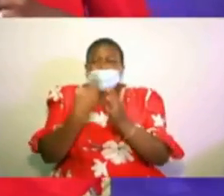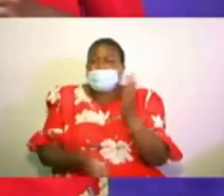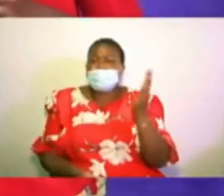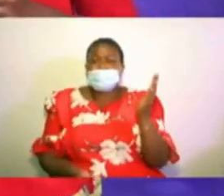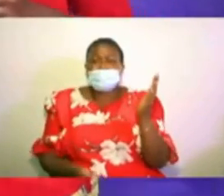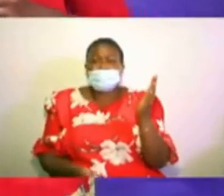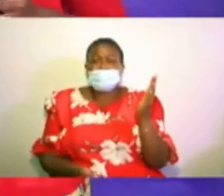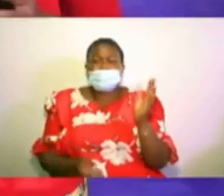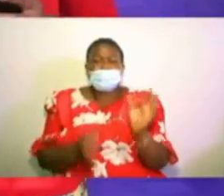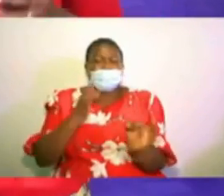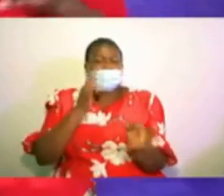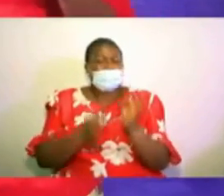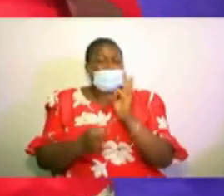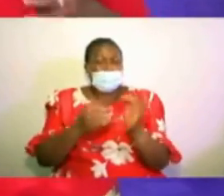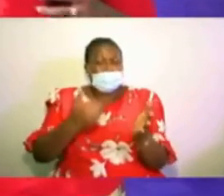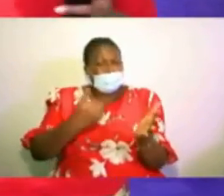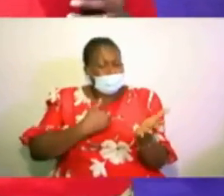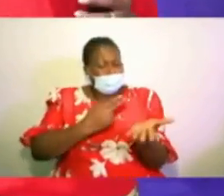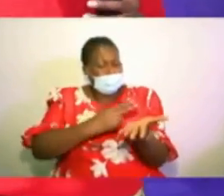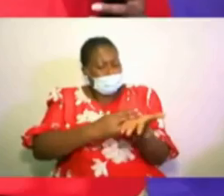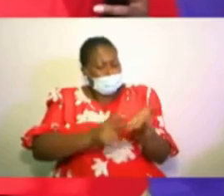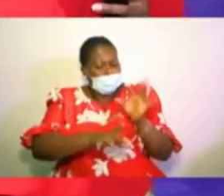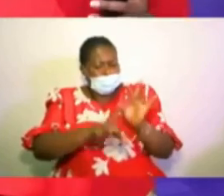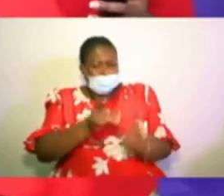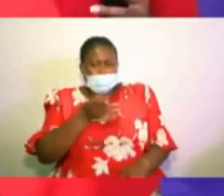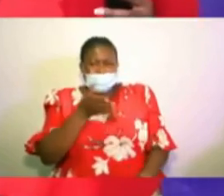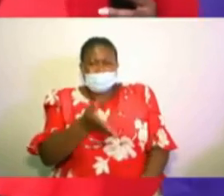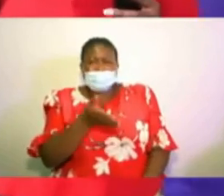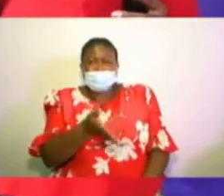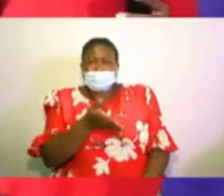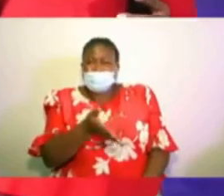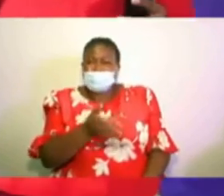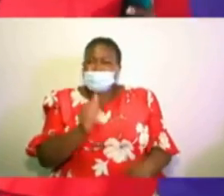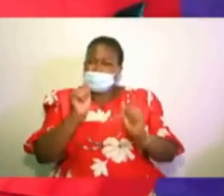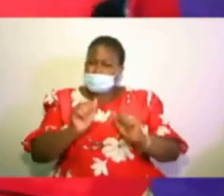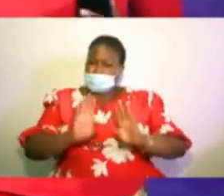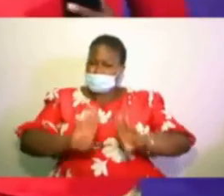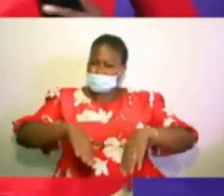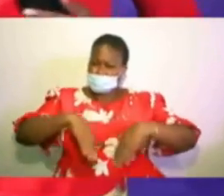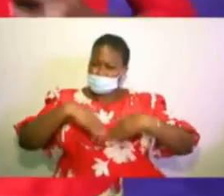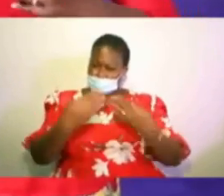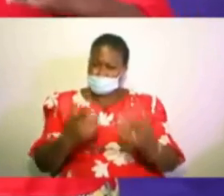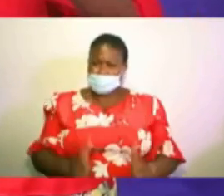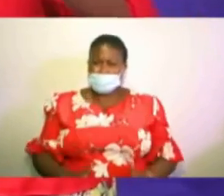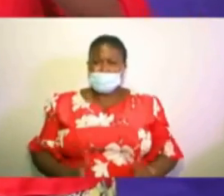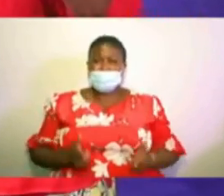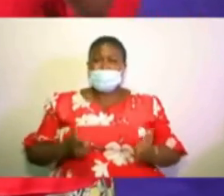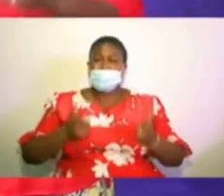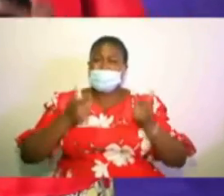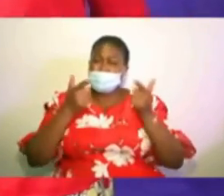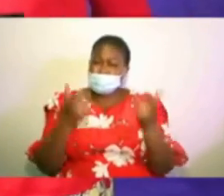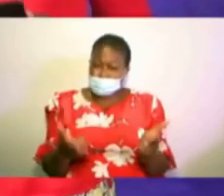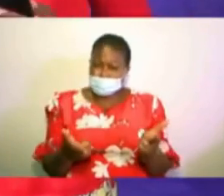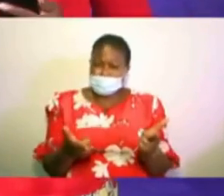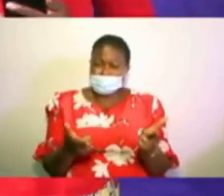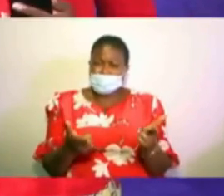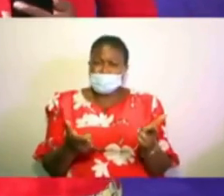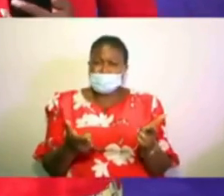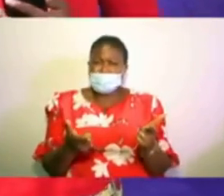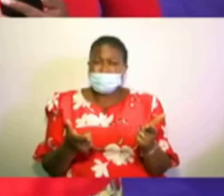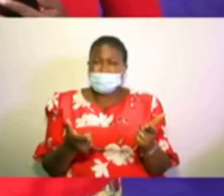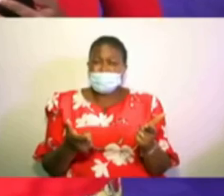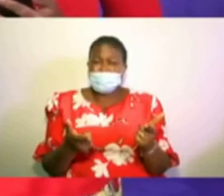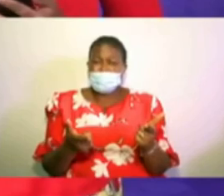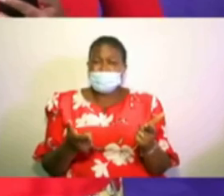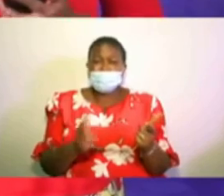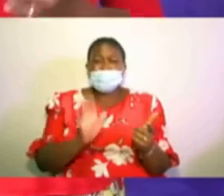somebody in our midst. S'il y a quelqu'un parmi nous. Who gives life. Qui rend ou bien qui donne la vie.